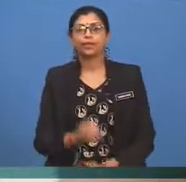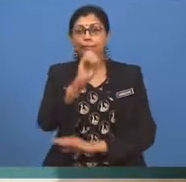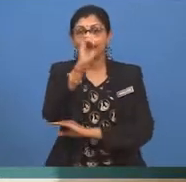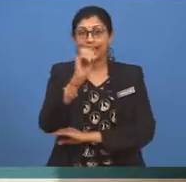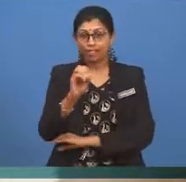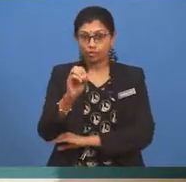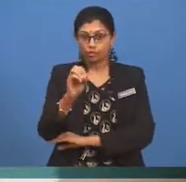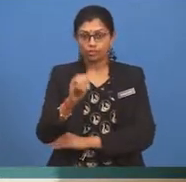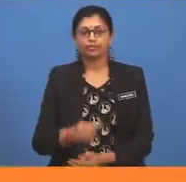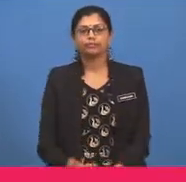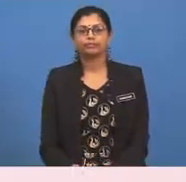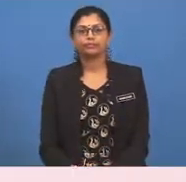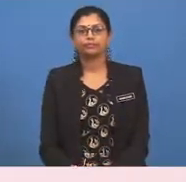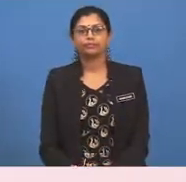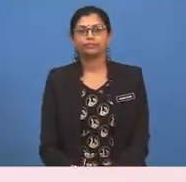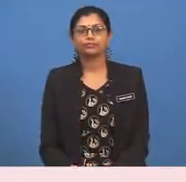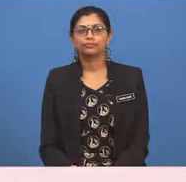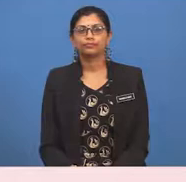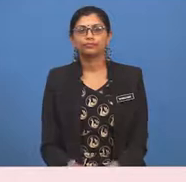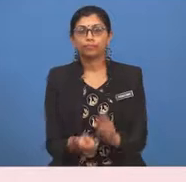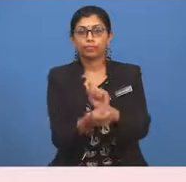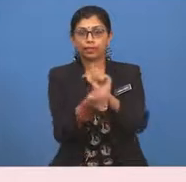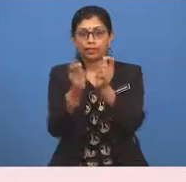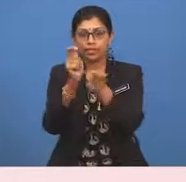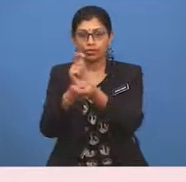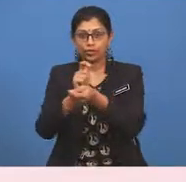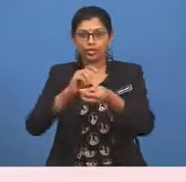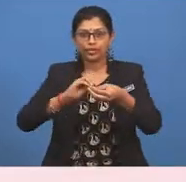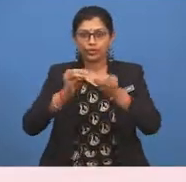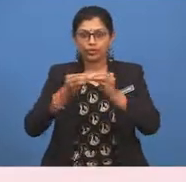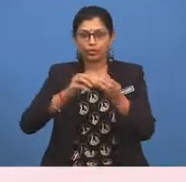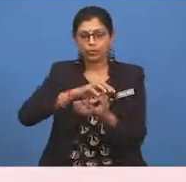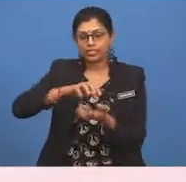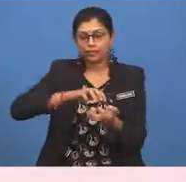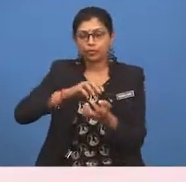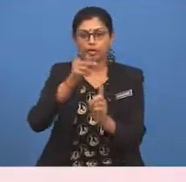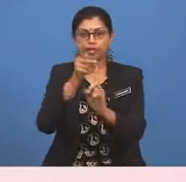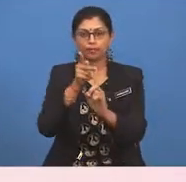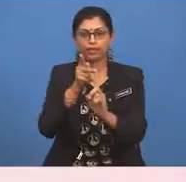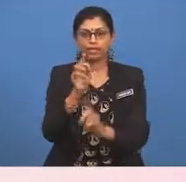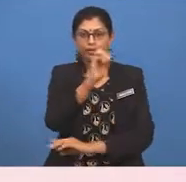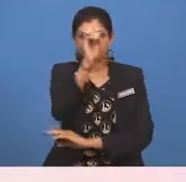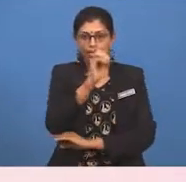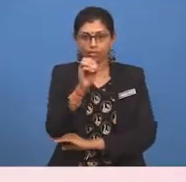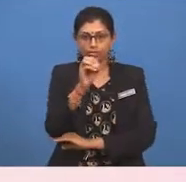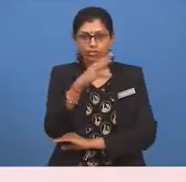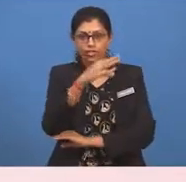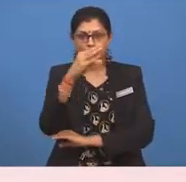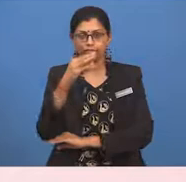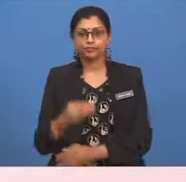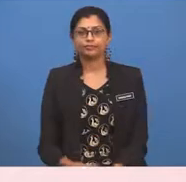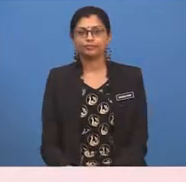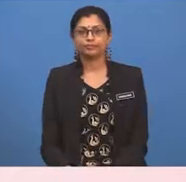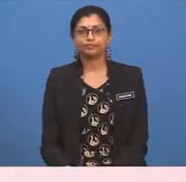peratus, iaitu menukar nombor bercampur kepada peratus dan